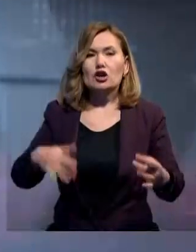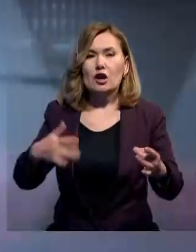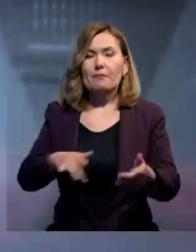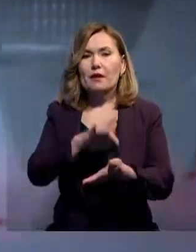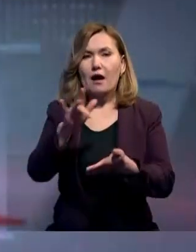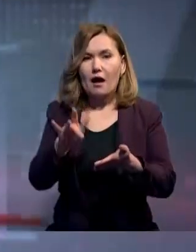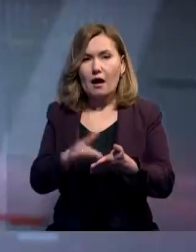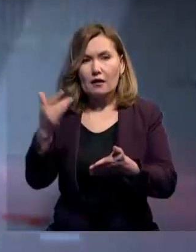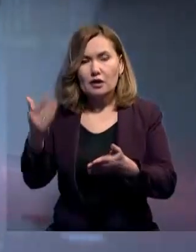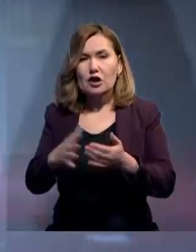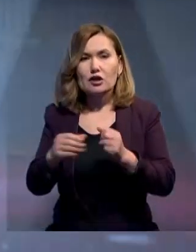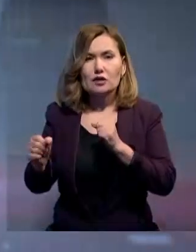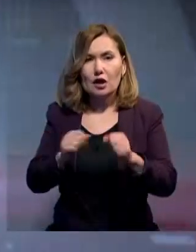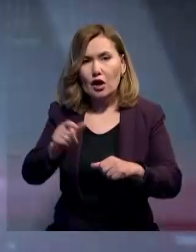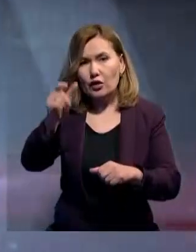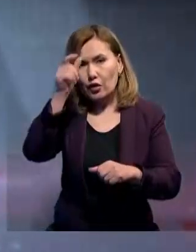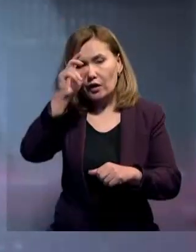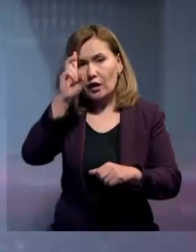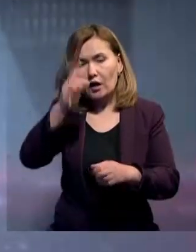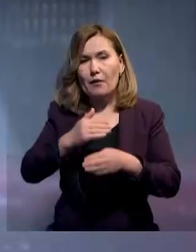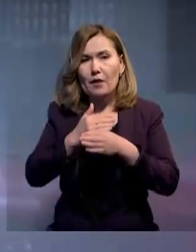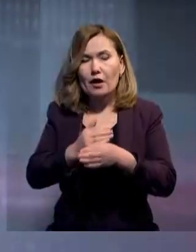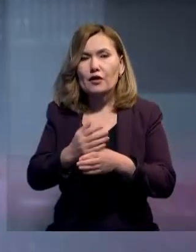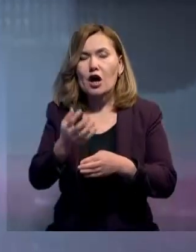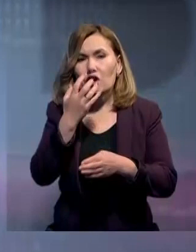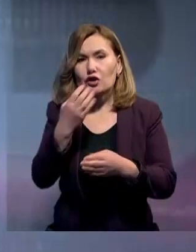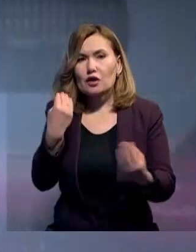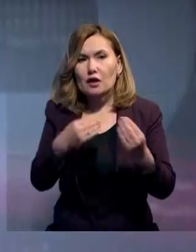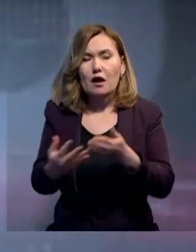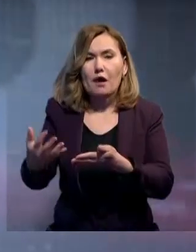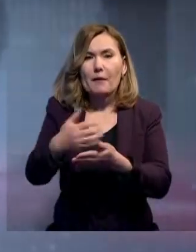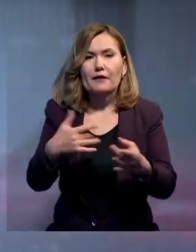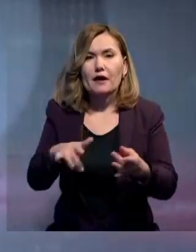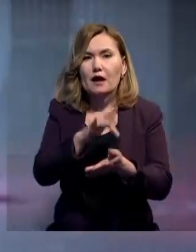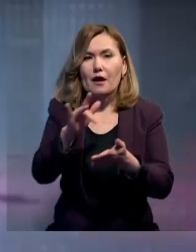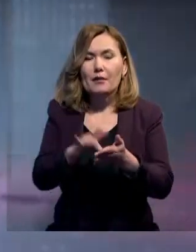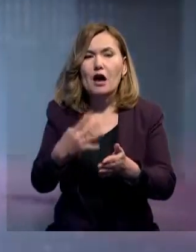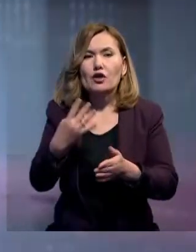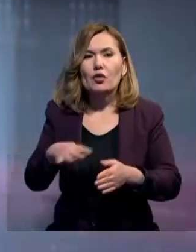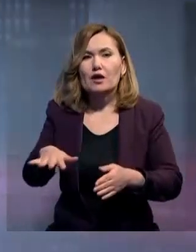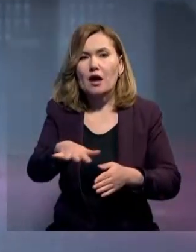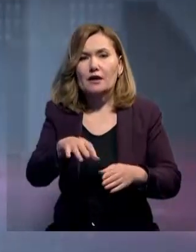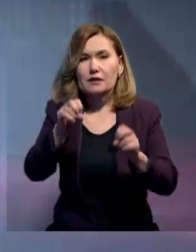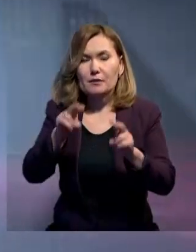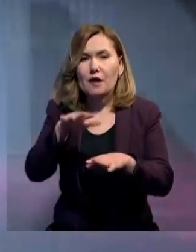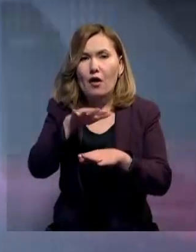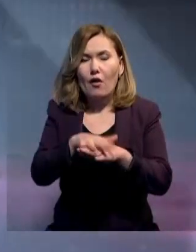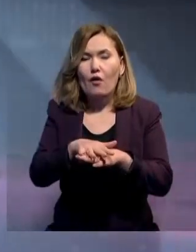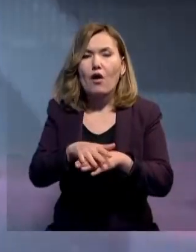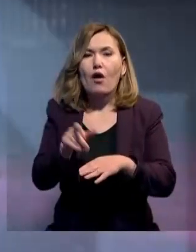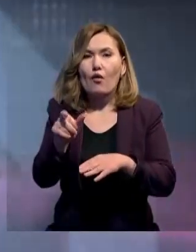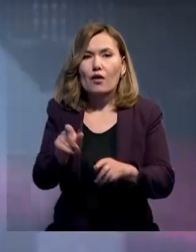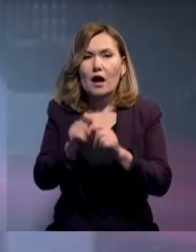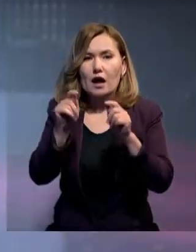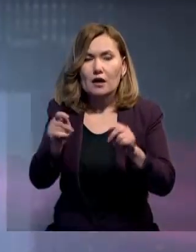Жамбылдықтар зілзаладан зардап шеккен Түркия еліне жылу жинап жатыр. Тараз қаласы мен төрт ауданда арнайы қор ашылған. Қазір қаржылай